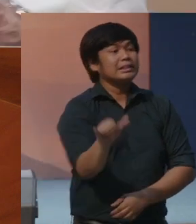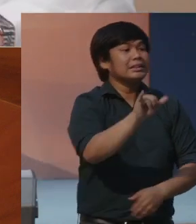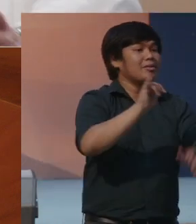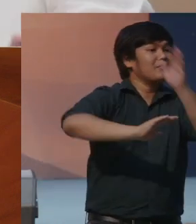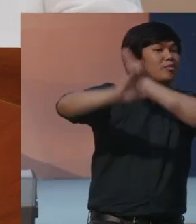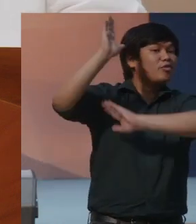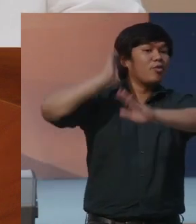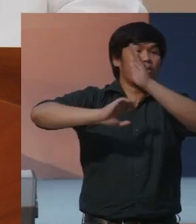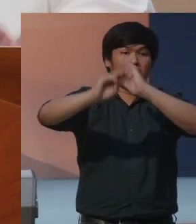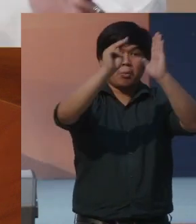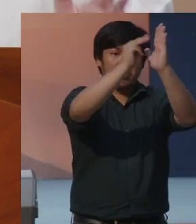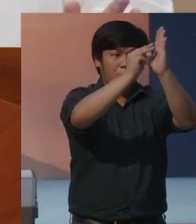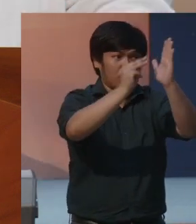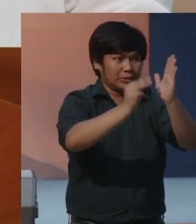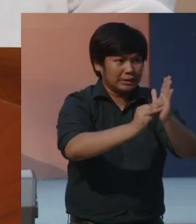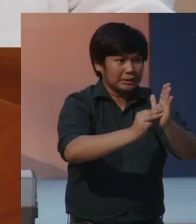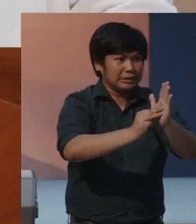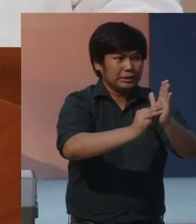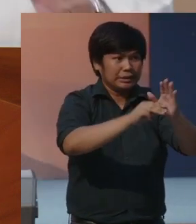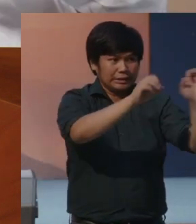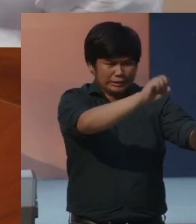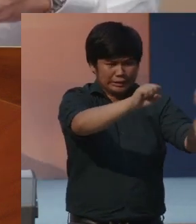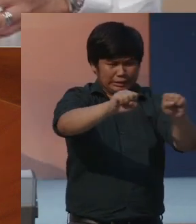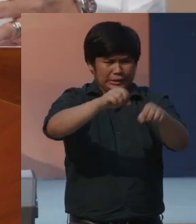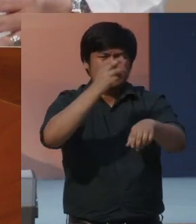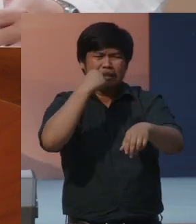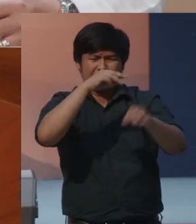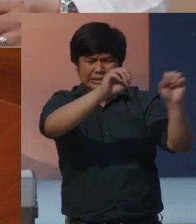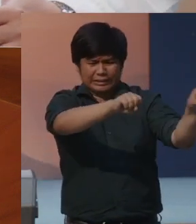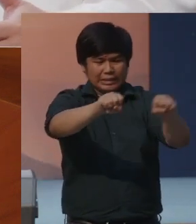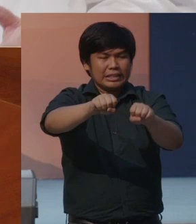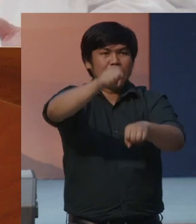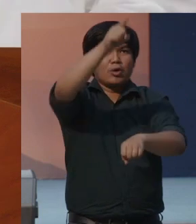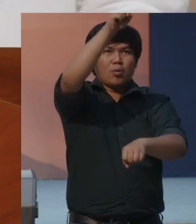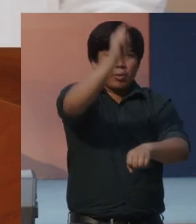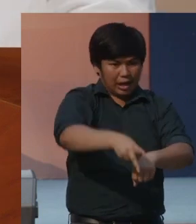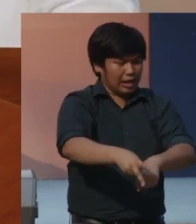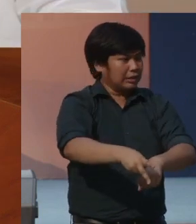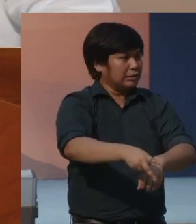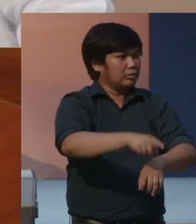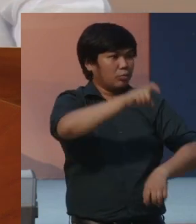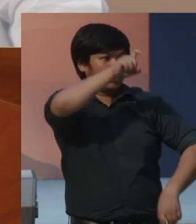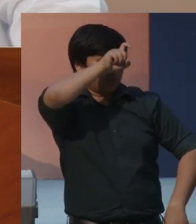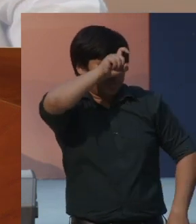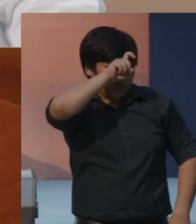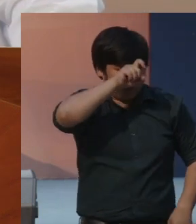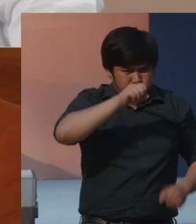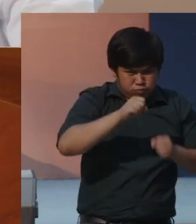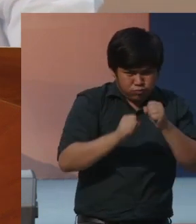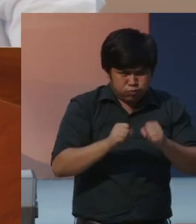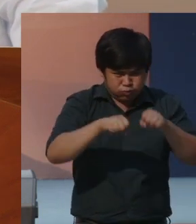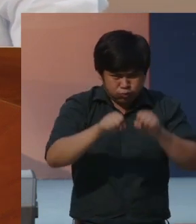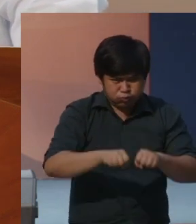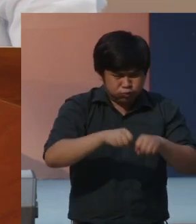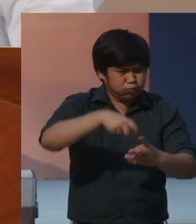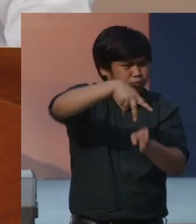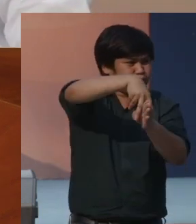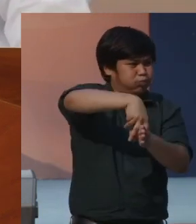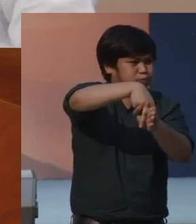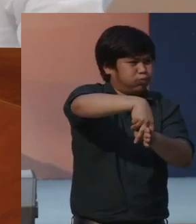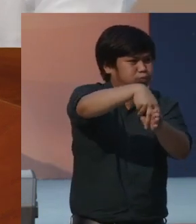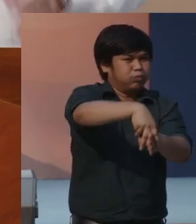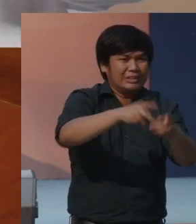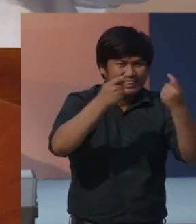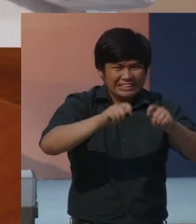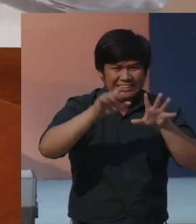ng paghahati niya ng Red Sea. Nung sila ay nag-escape sa Egypt, sila po ay hinabol ng mga Egyptian at sila